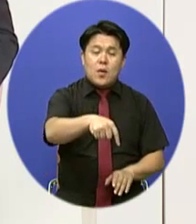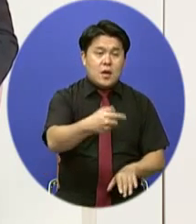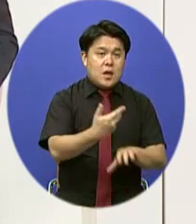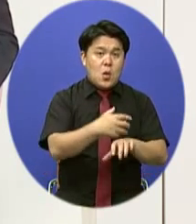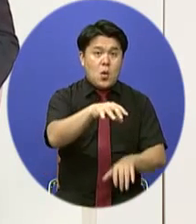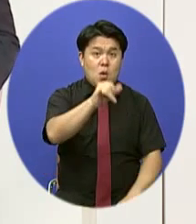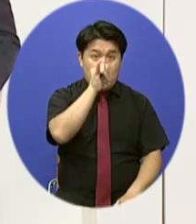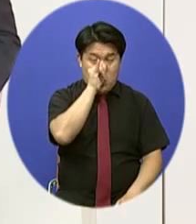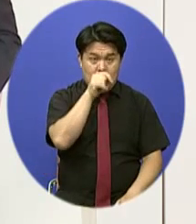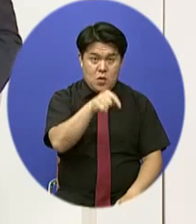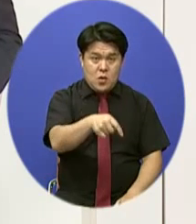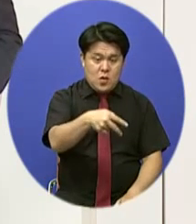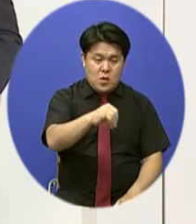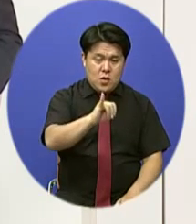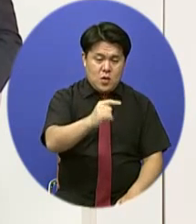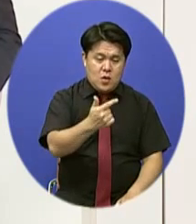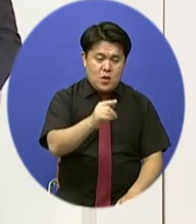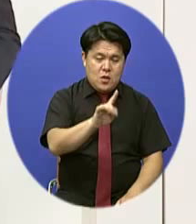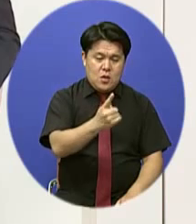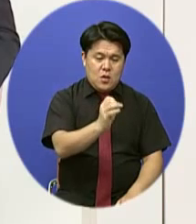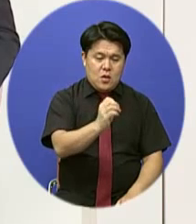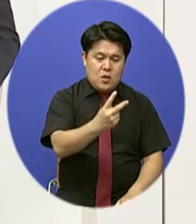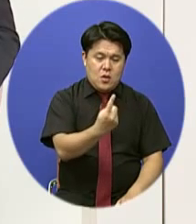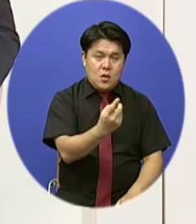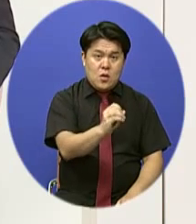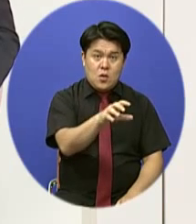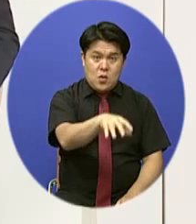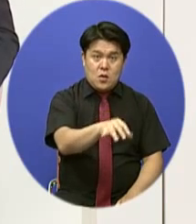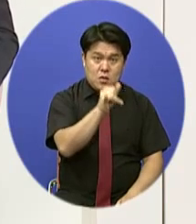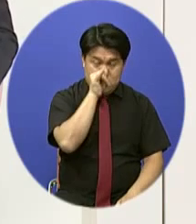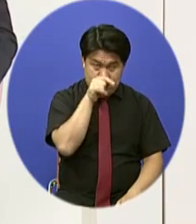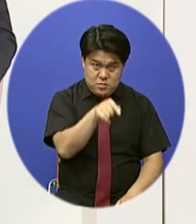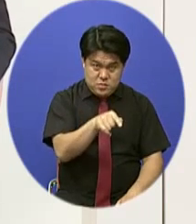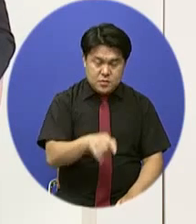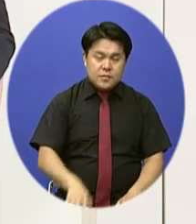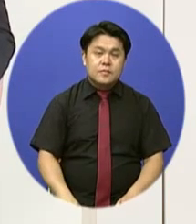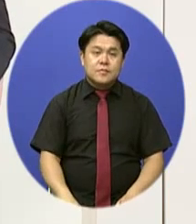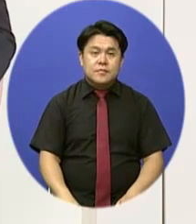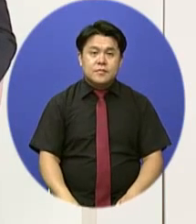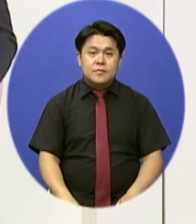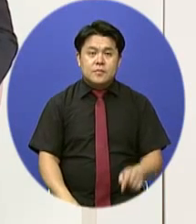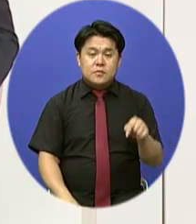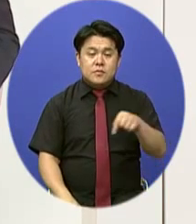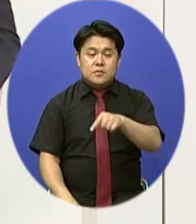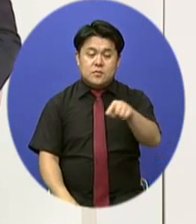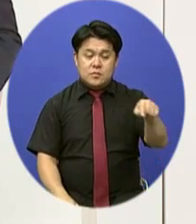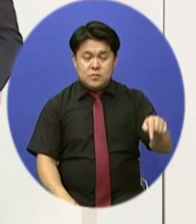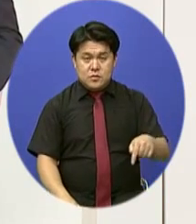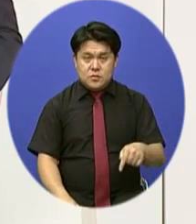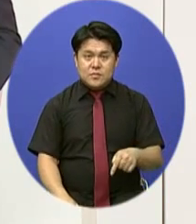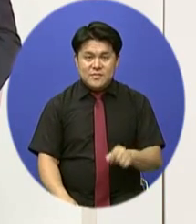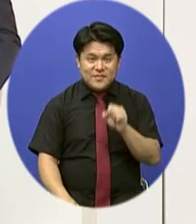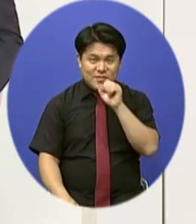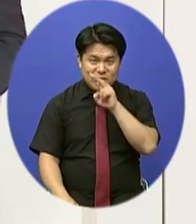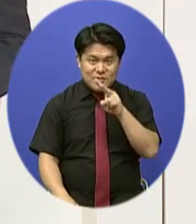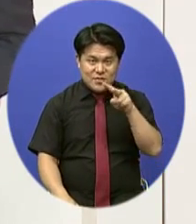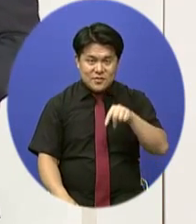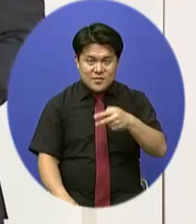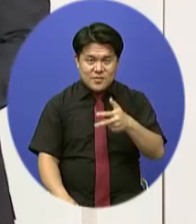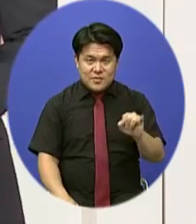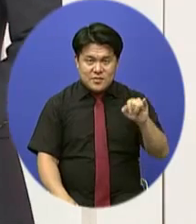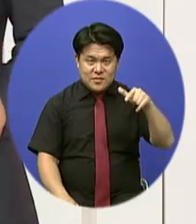네. 신봉동. 수지구 예. 신봉동. 예예. 여기 이제 수지구 신봉동. 아,